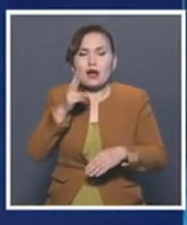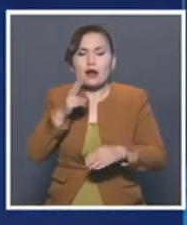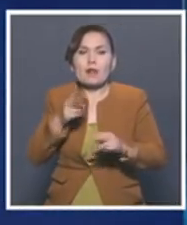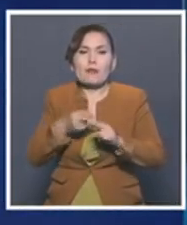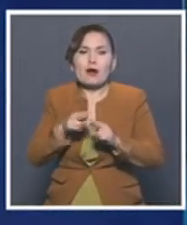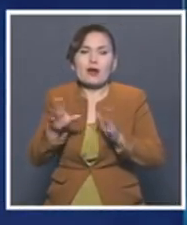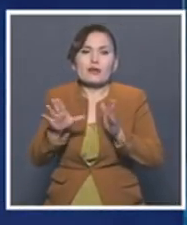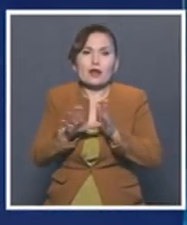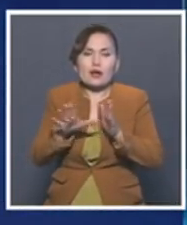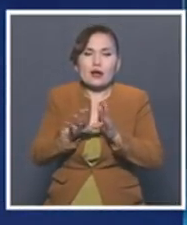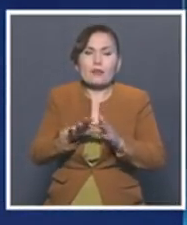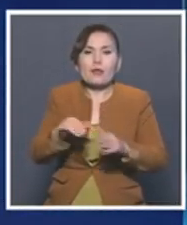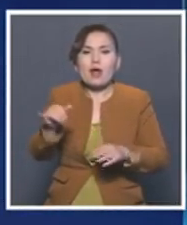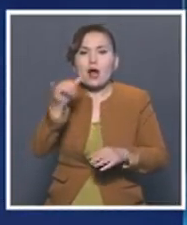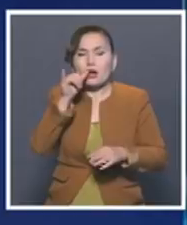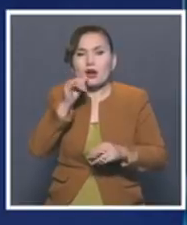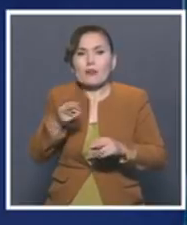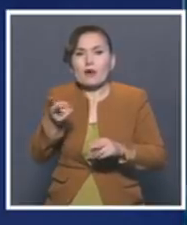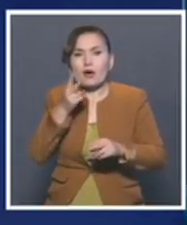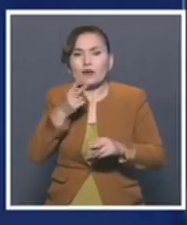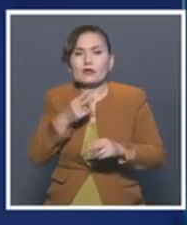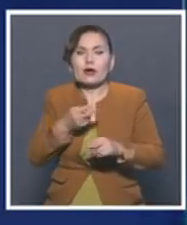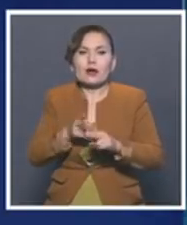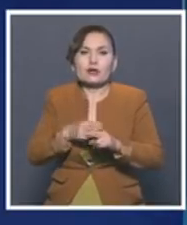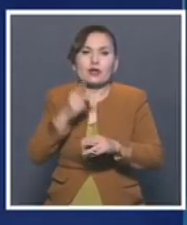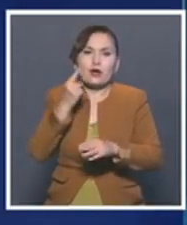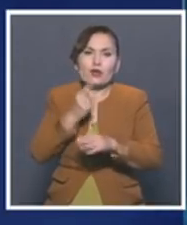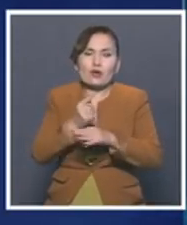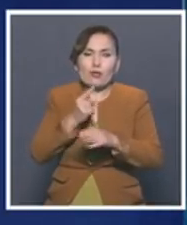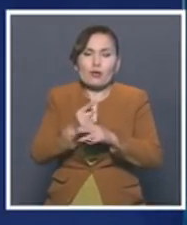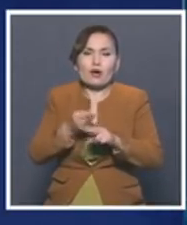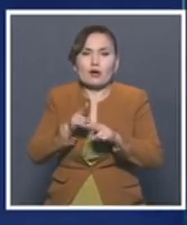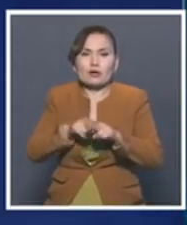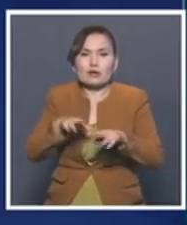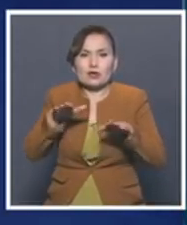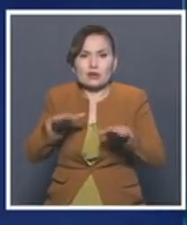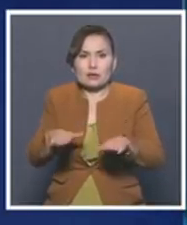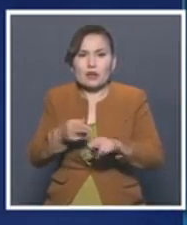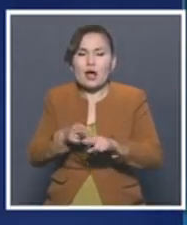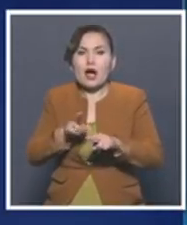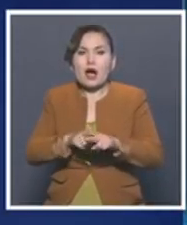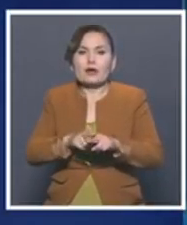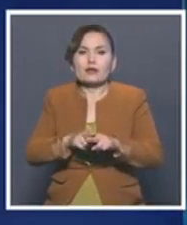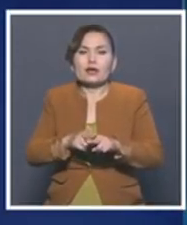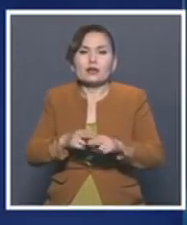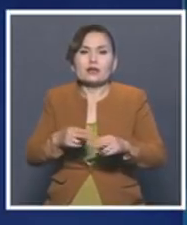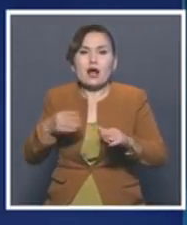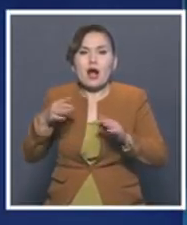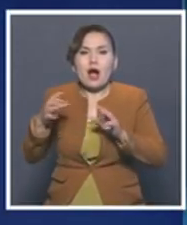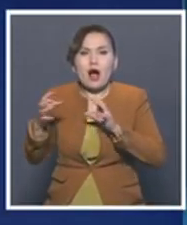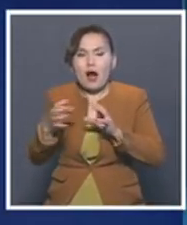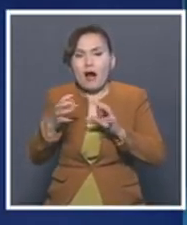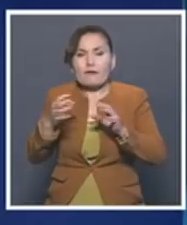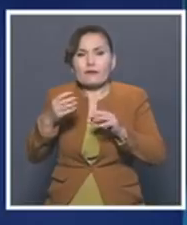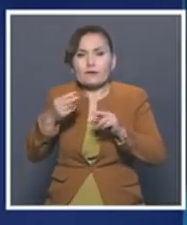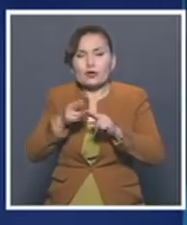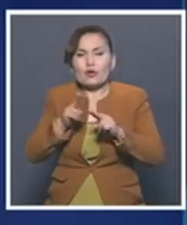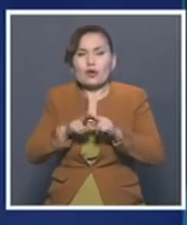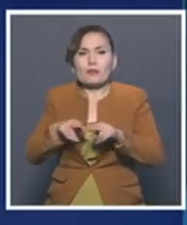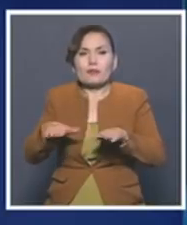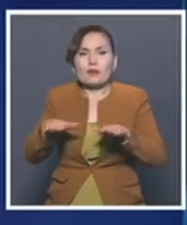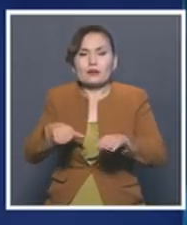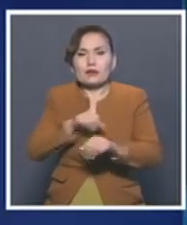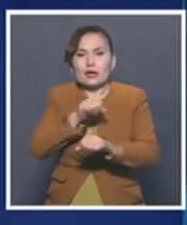түрі және қорқор мен темекі өнімдерінің барлығына мына орындарда тыйым салынды. Жабық автобус аялдамаларында, балалар